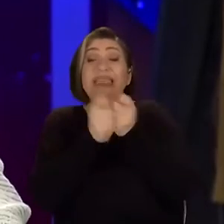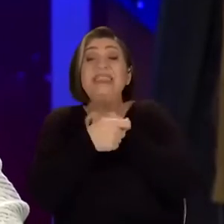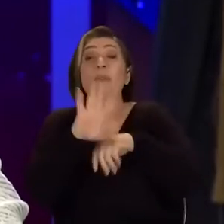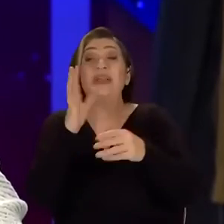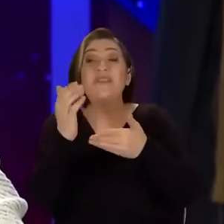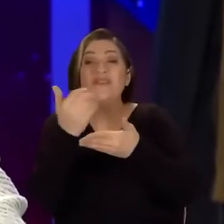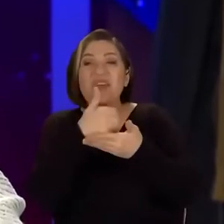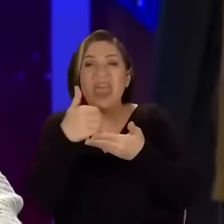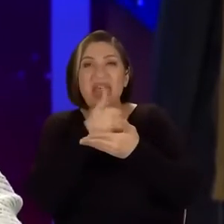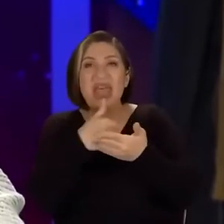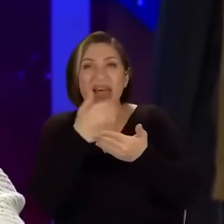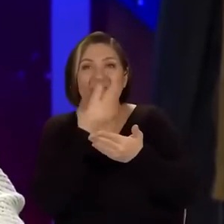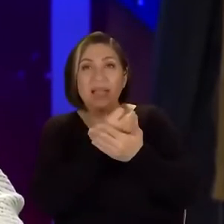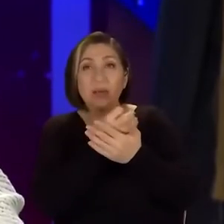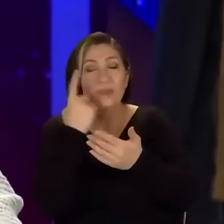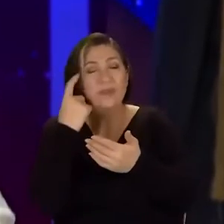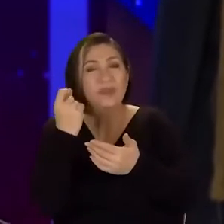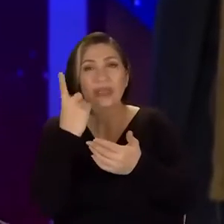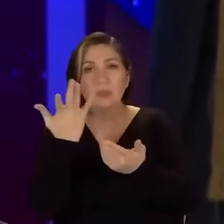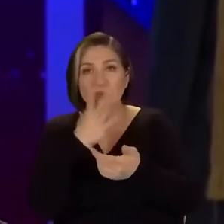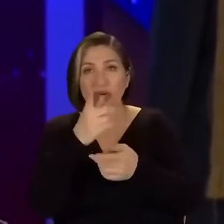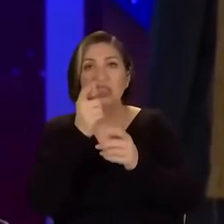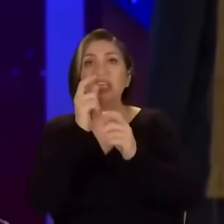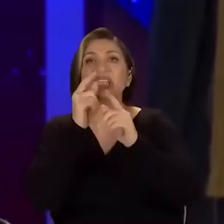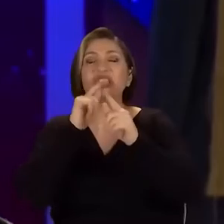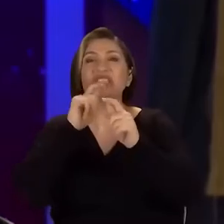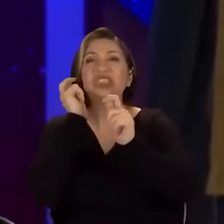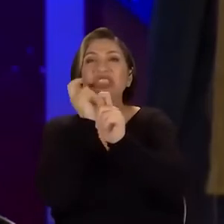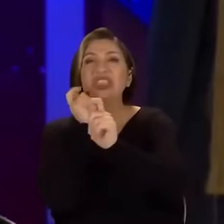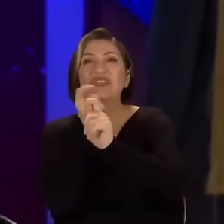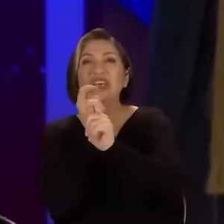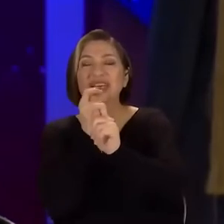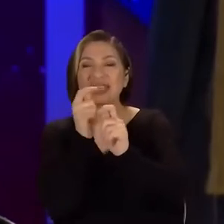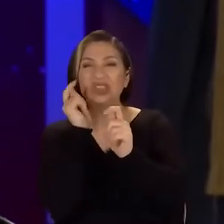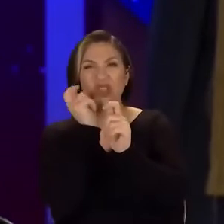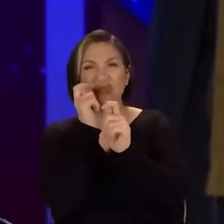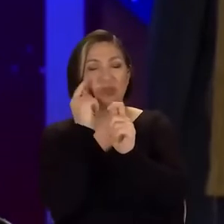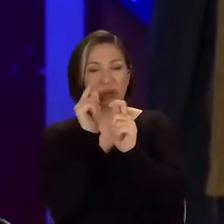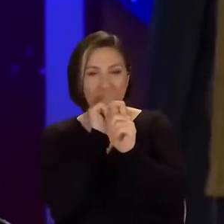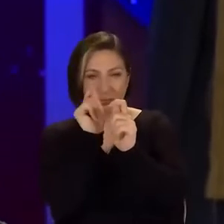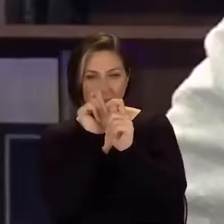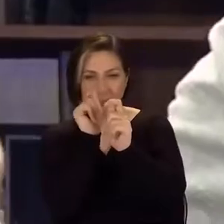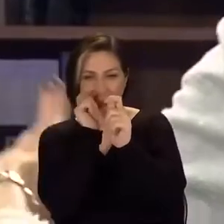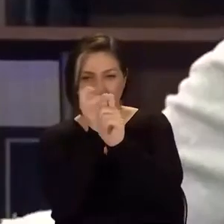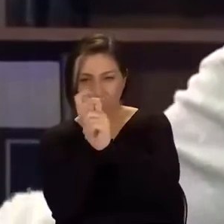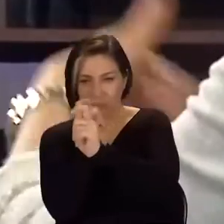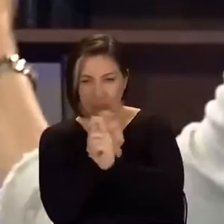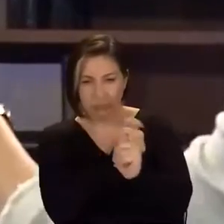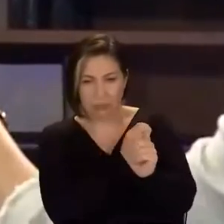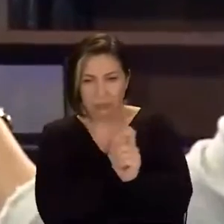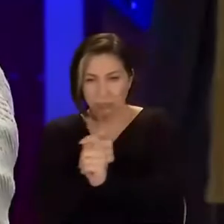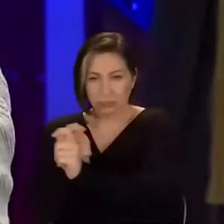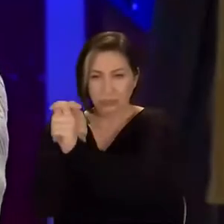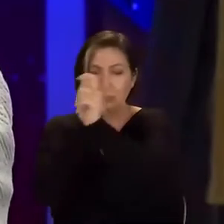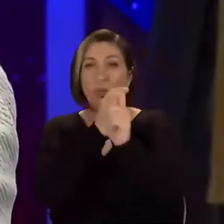kaydı yaptığı buluş neymiş biliyor musunuz? Çivi yazısıyla yazılmış tabletler. O tableti parçalayarak veriyi sadece